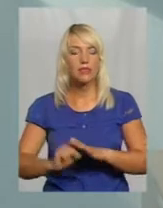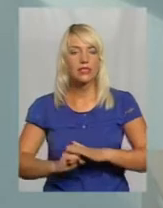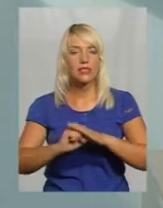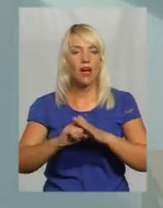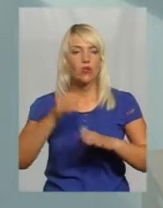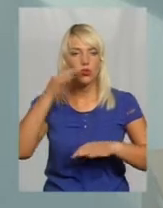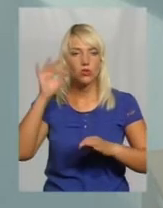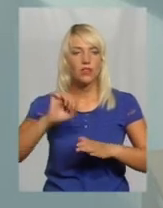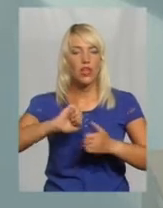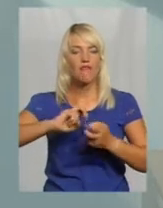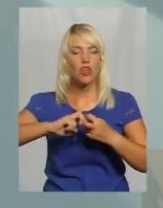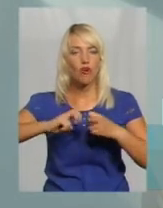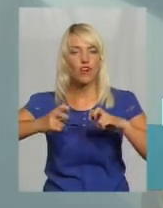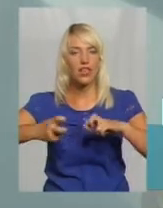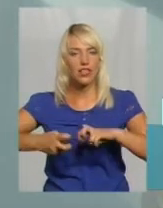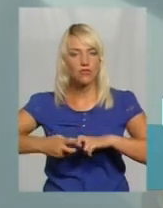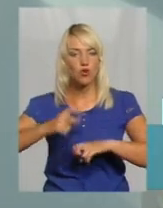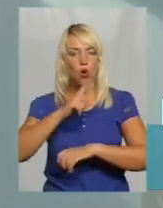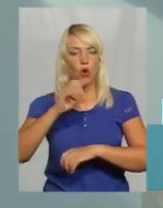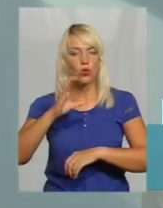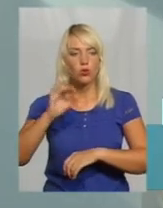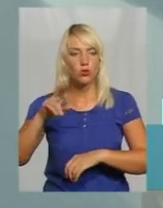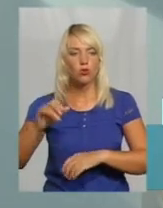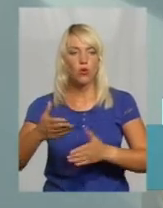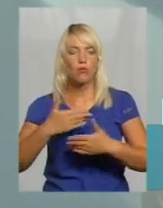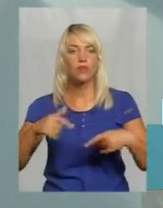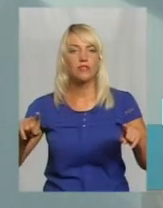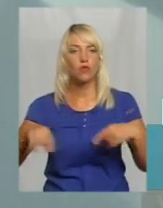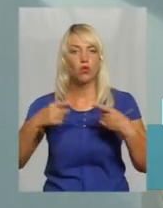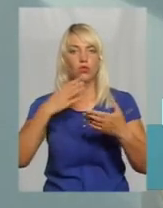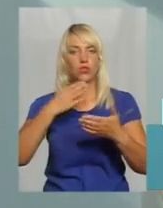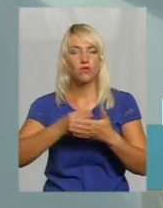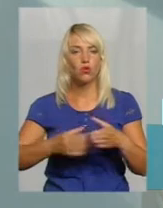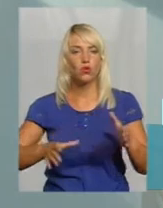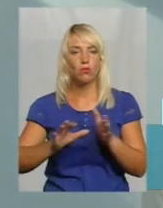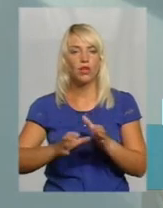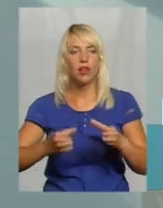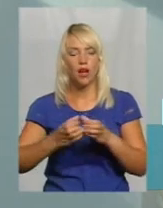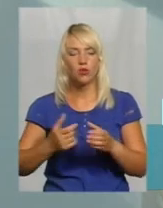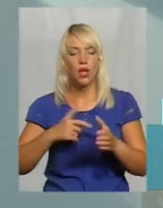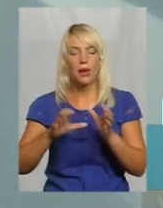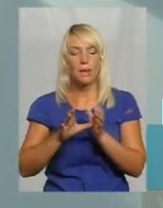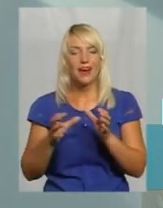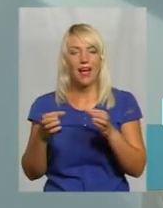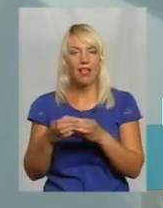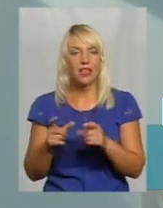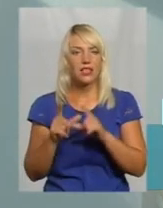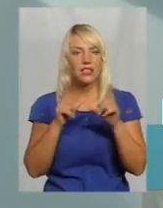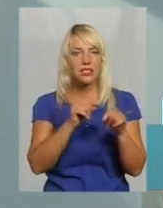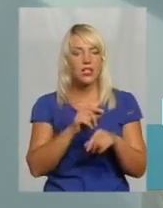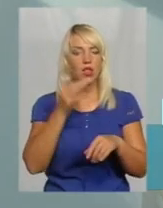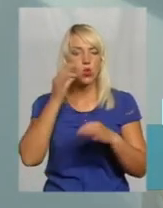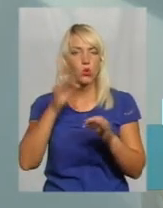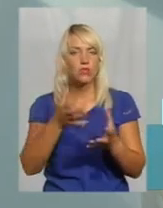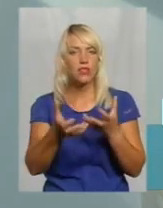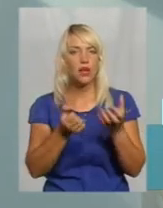досвіду Івано-Франківського хоспісу. Ми створювали свою бригаду. Бригада вже їздила набиратись досвід в Львові,